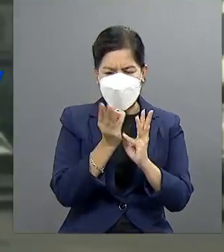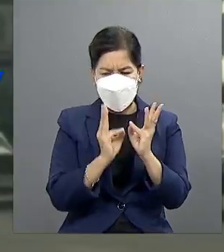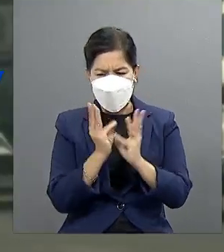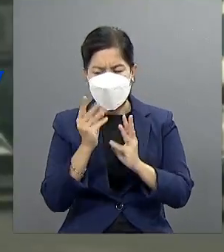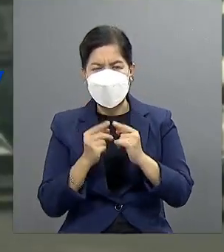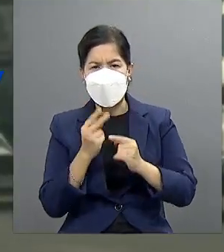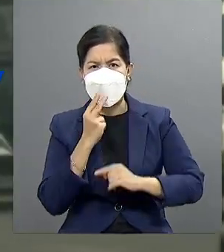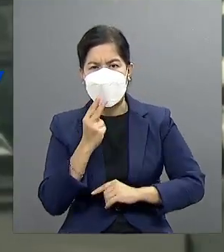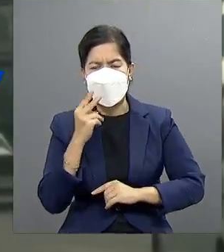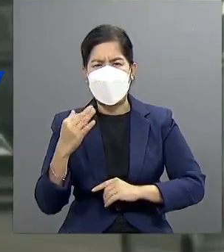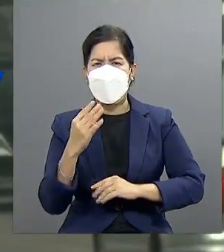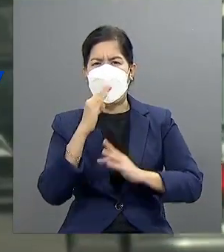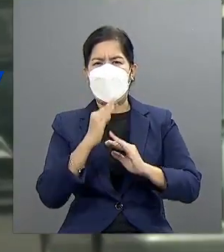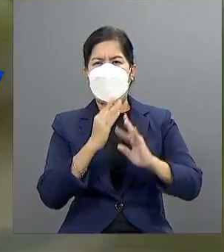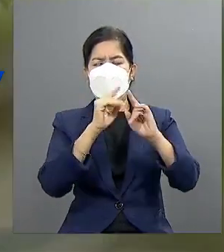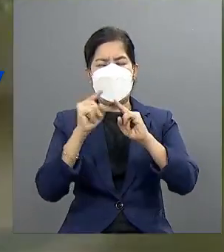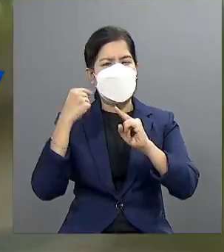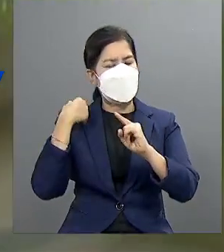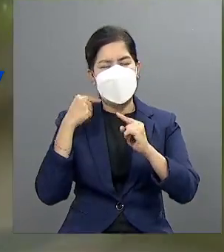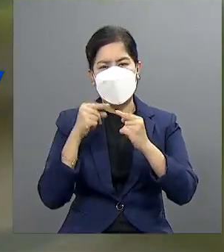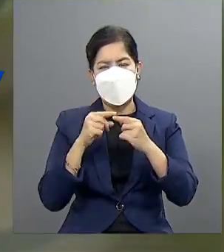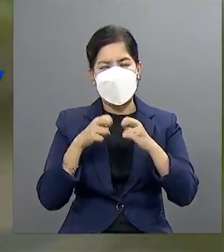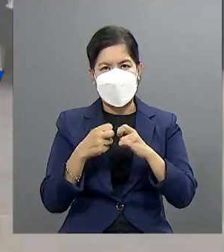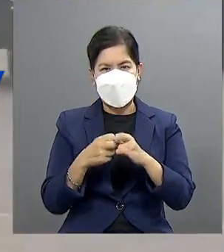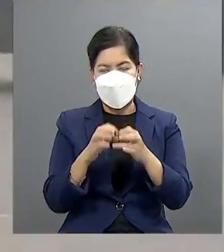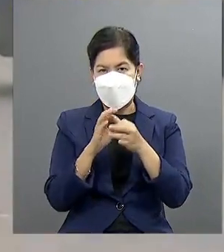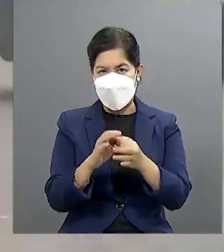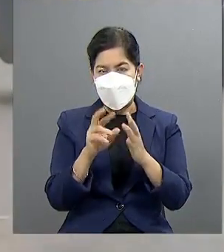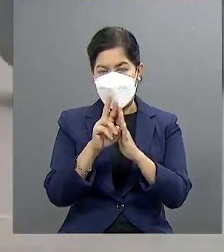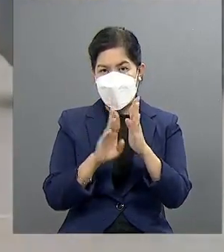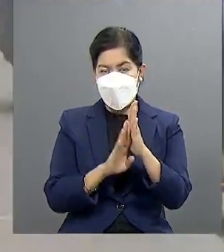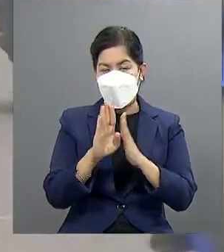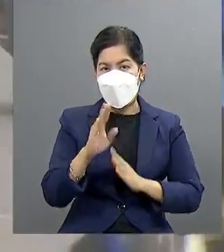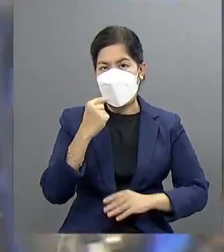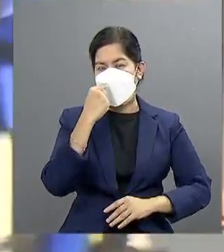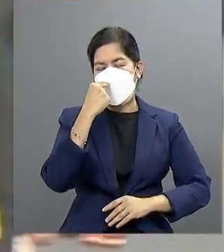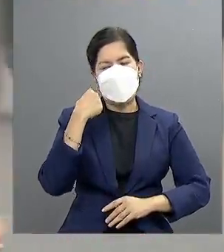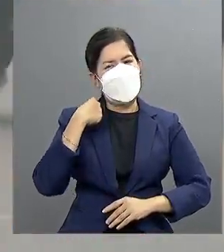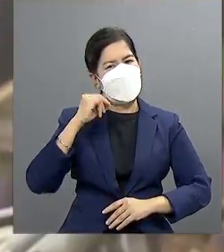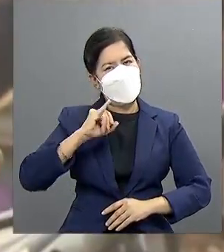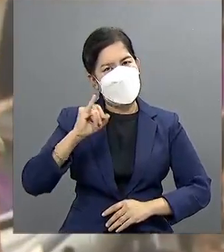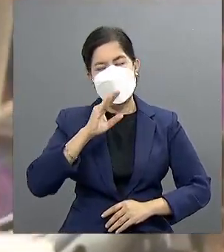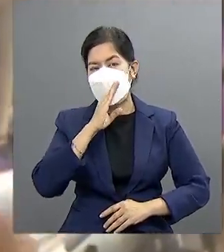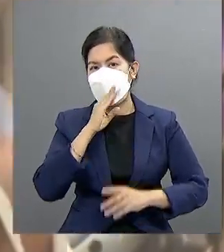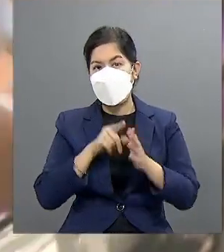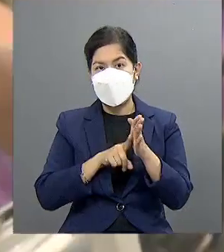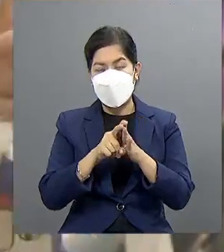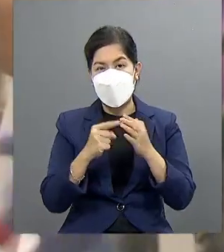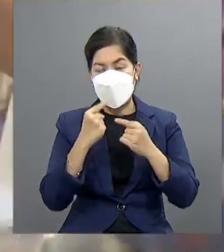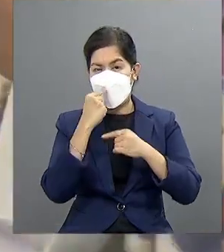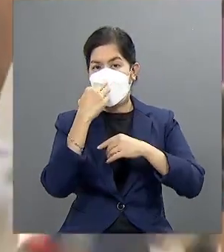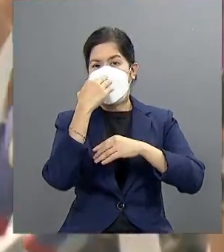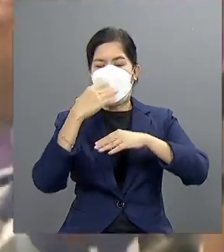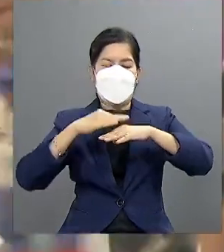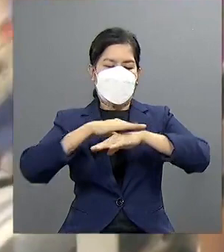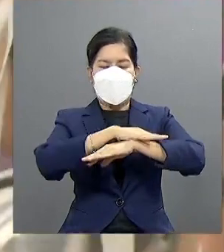ทำให้ภูมิคุ้มกันที่ทำให้เยื่อบุทางเดินหายใจผิวหนังเนี่ยมันถูกทำลายเพราะเวลาเชื้อโรคมันเข้าทางผิวหนังกับเข้าทางเดินหายใจ